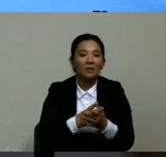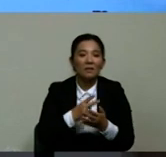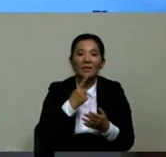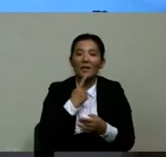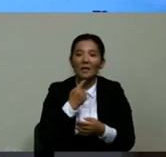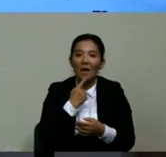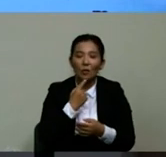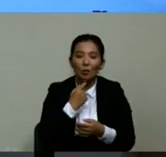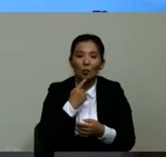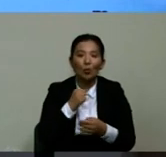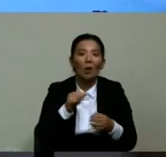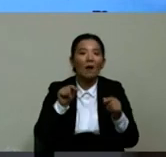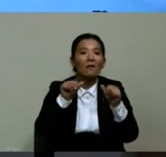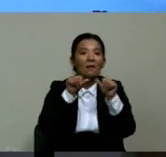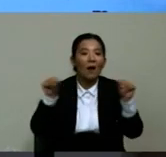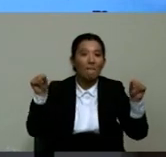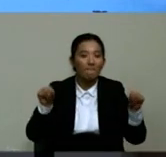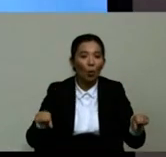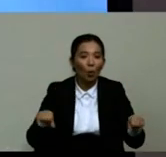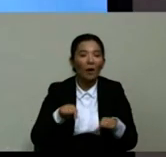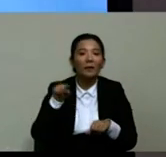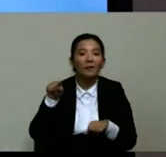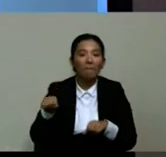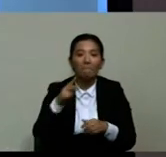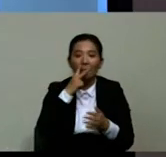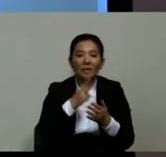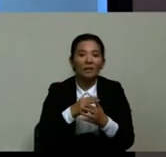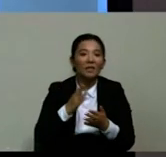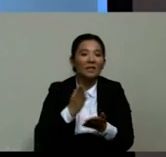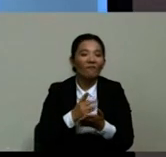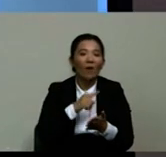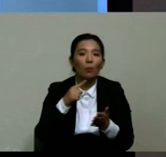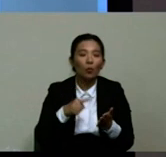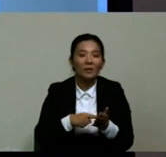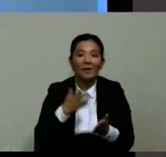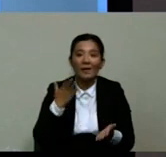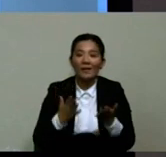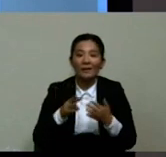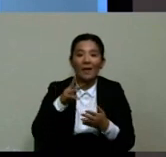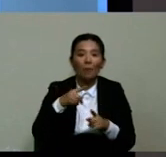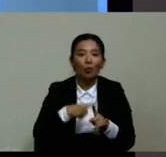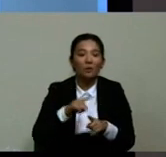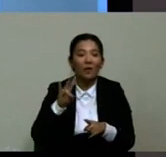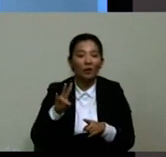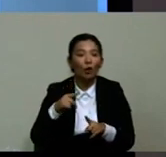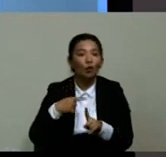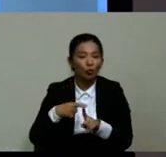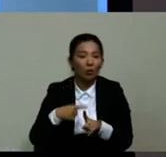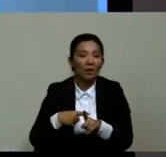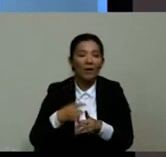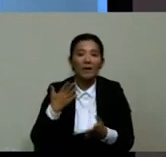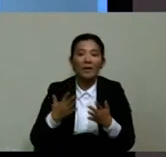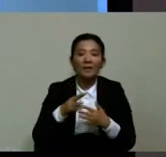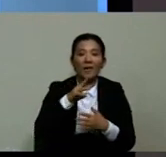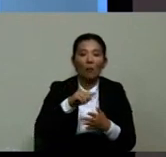красную вот рамочку. А теперь идут вопросы. Если m плюс n четное, да?